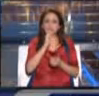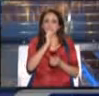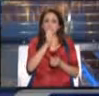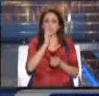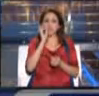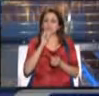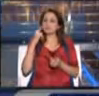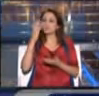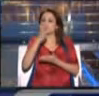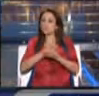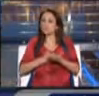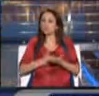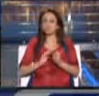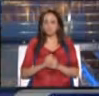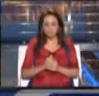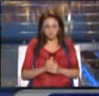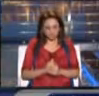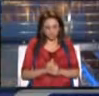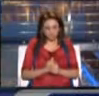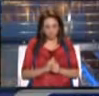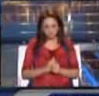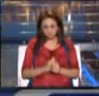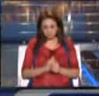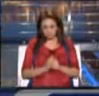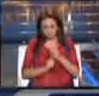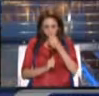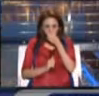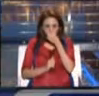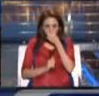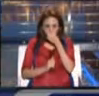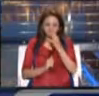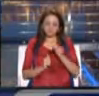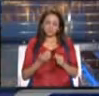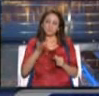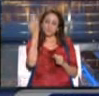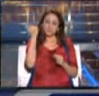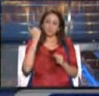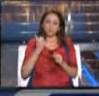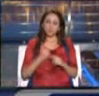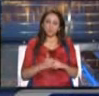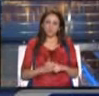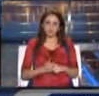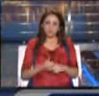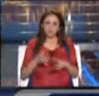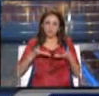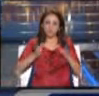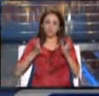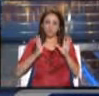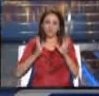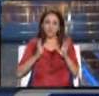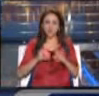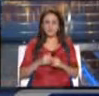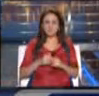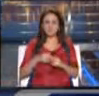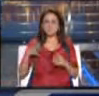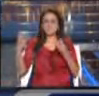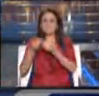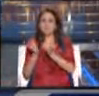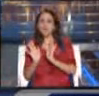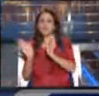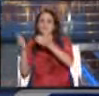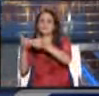بصفه عامه والرياضي بصفه خاصه. طيب، هل انتماء اللاعب السابق، يعني مثلا سي ان لعيب ينتمي الى فريق كذا،